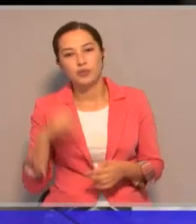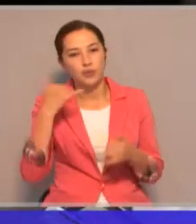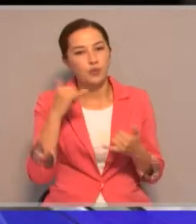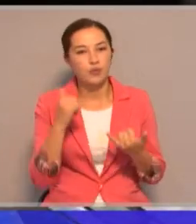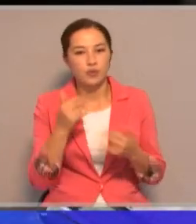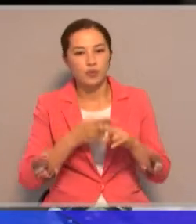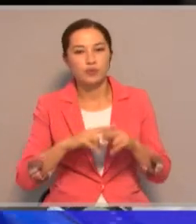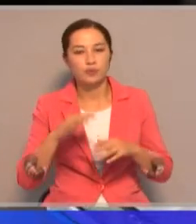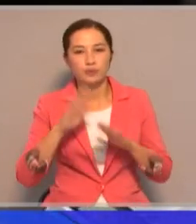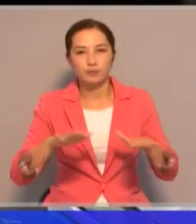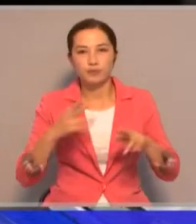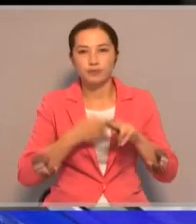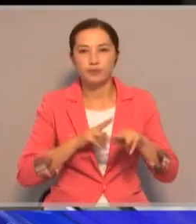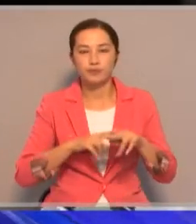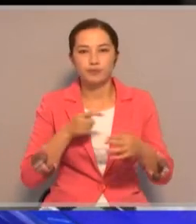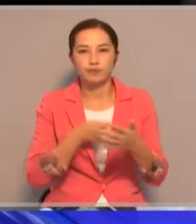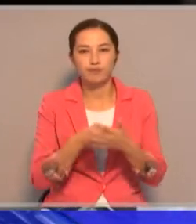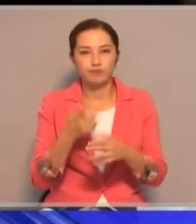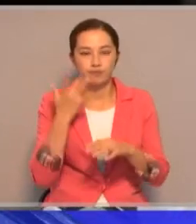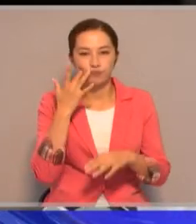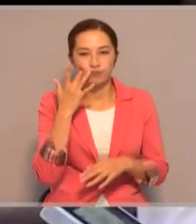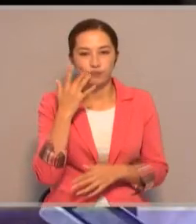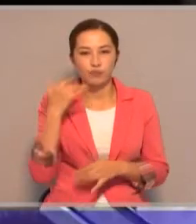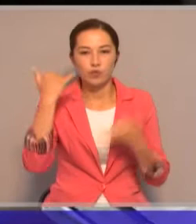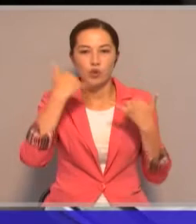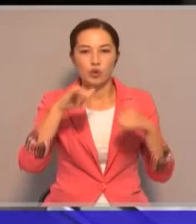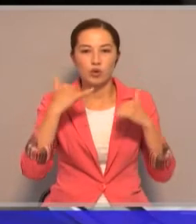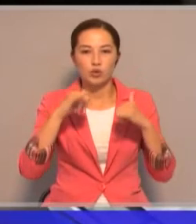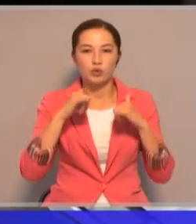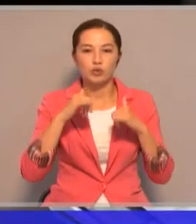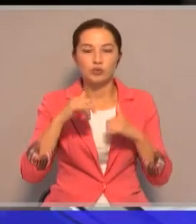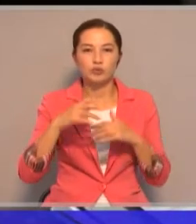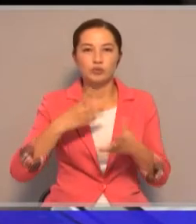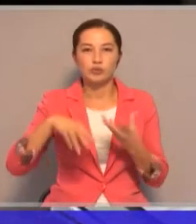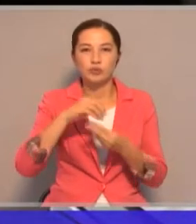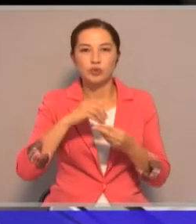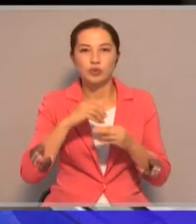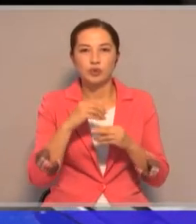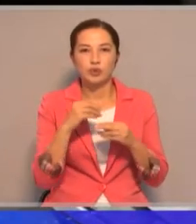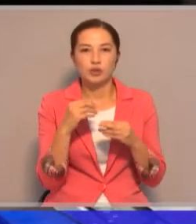бұзаулары, осы жерде бағып отыр. Сиырлар, бұл сиырлар біздің жай